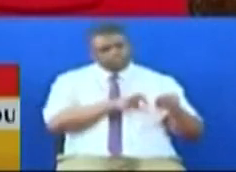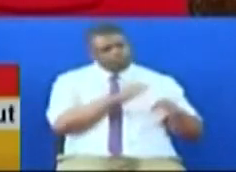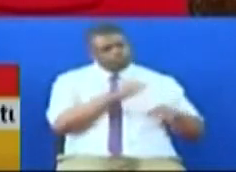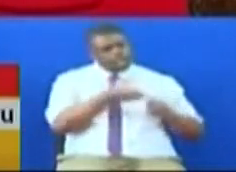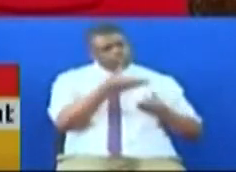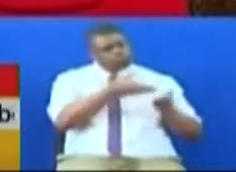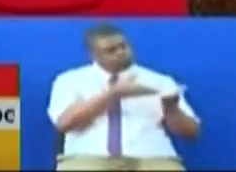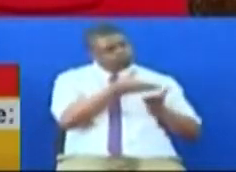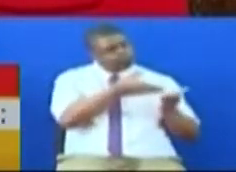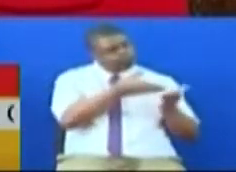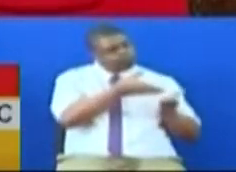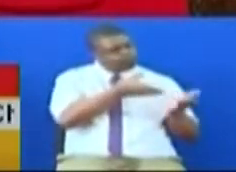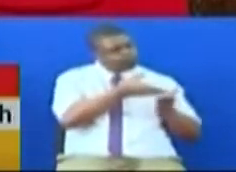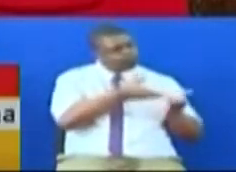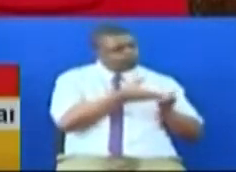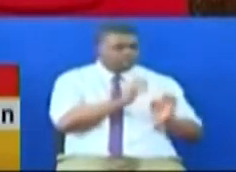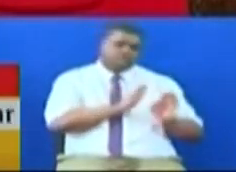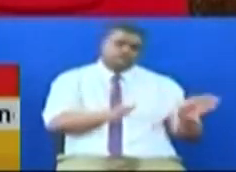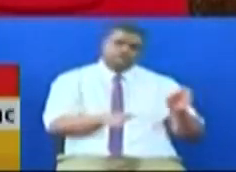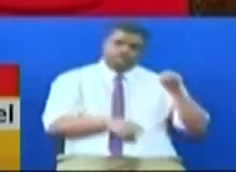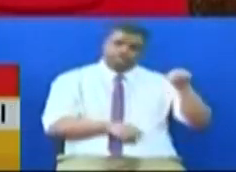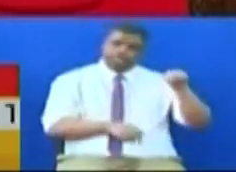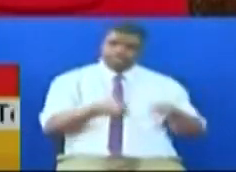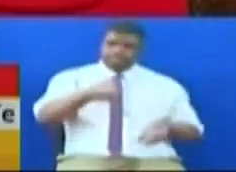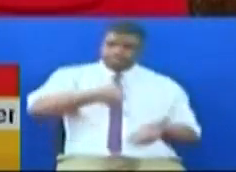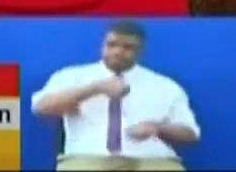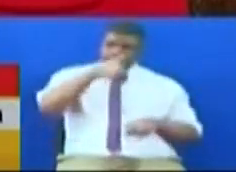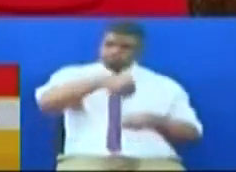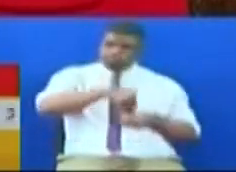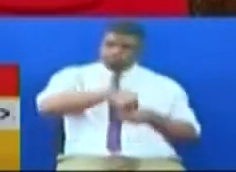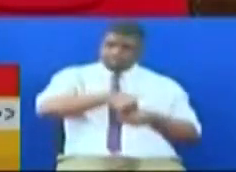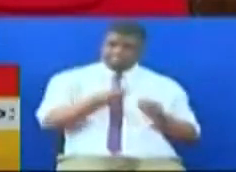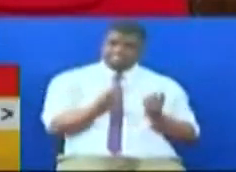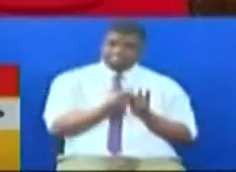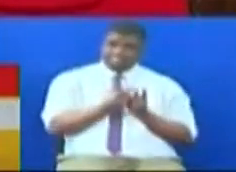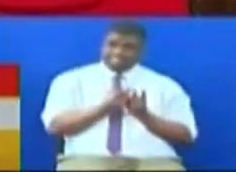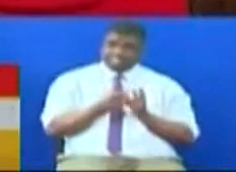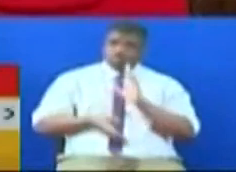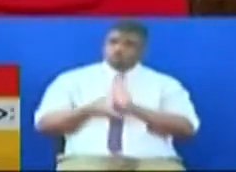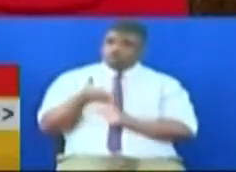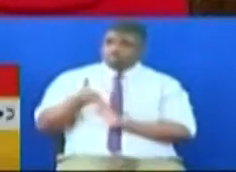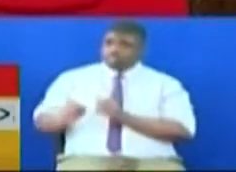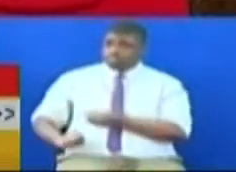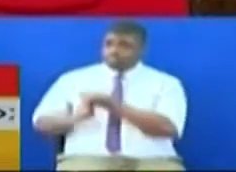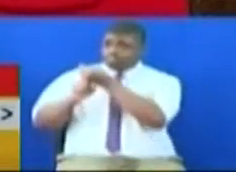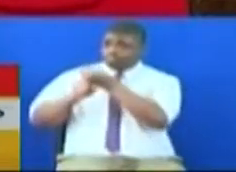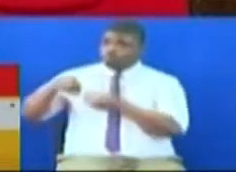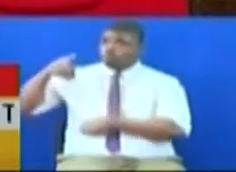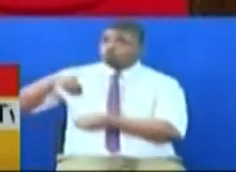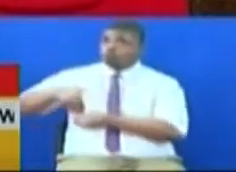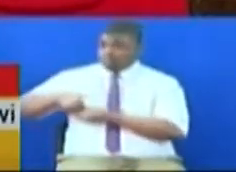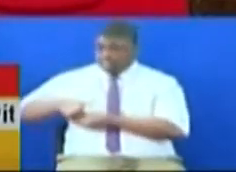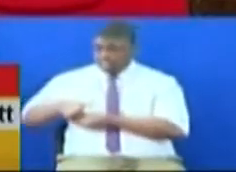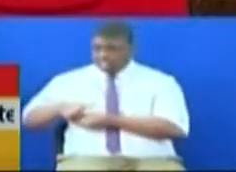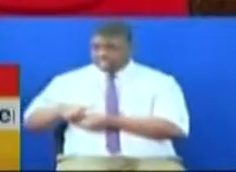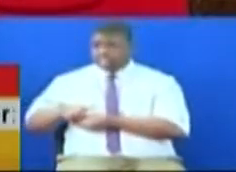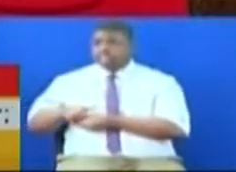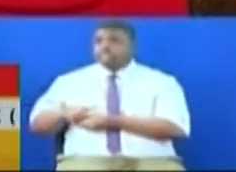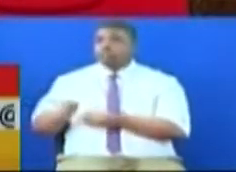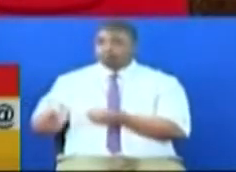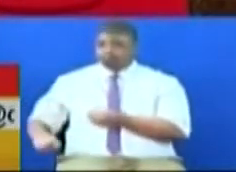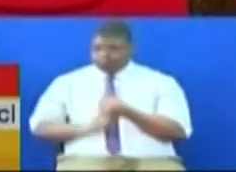kwa sababu ni mjumbe wa kamati, naomba niungane na wajumbe wenzangu kuunga mkono na kuendelea kuwaomba wabunge